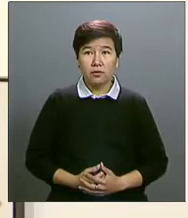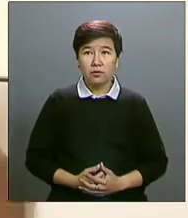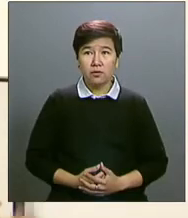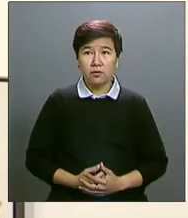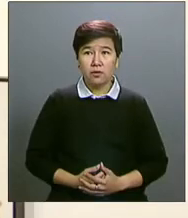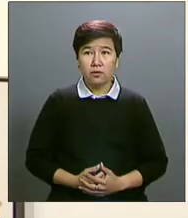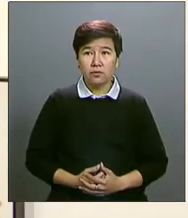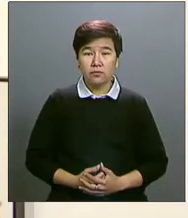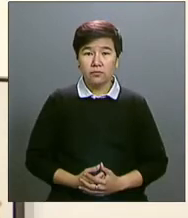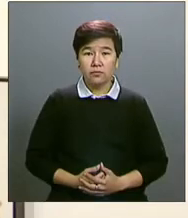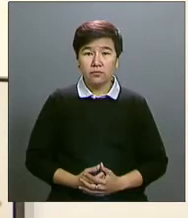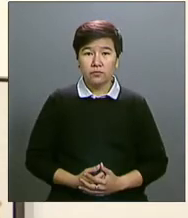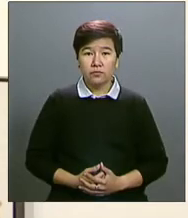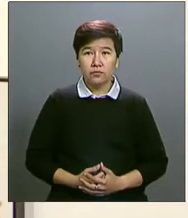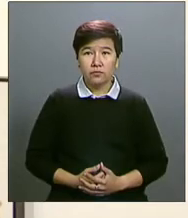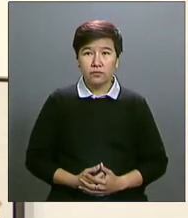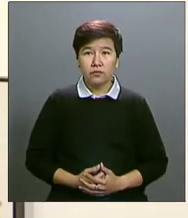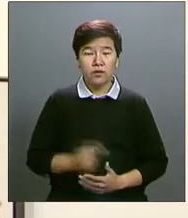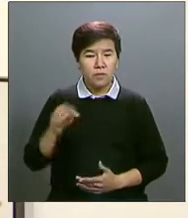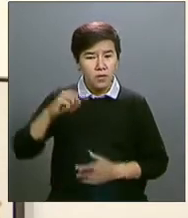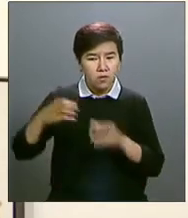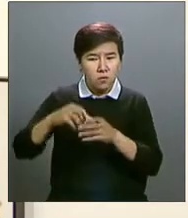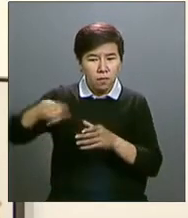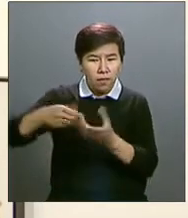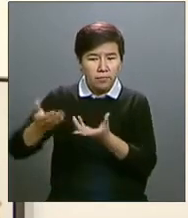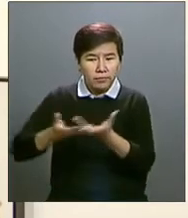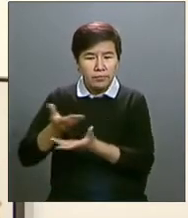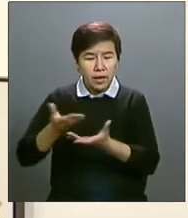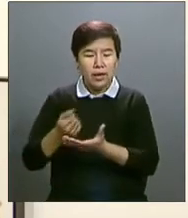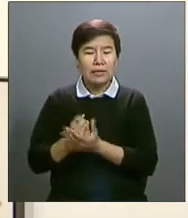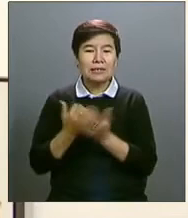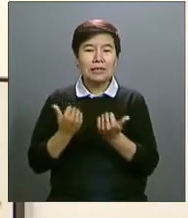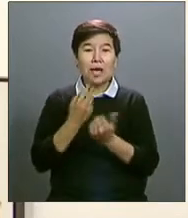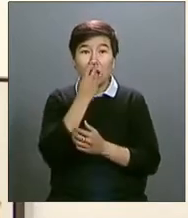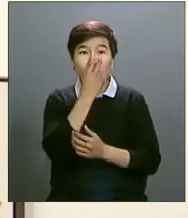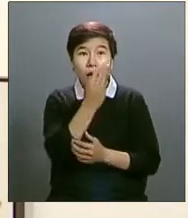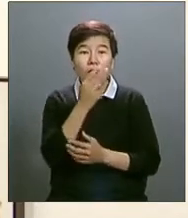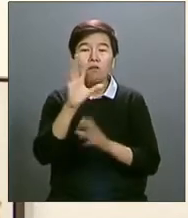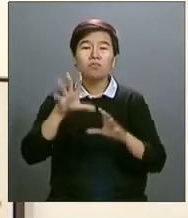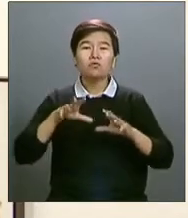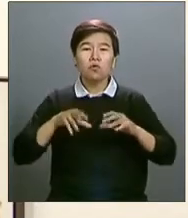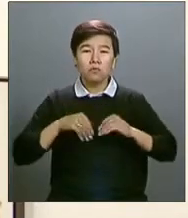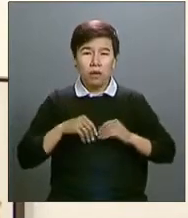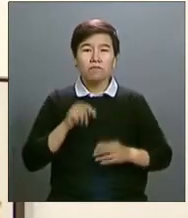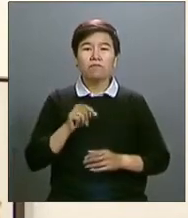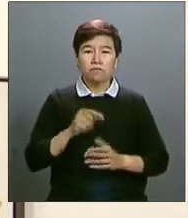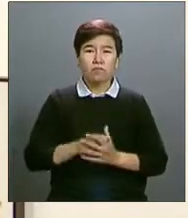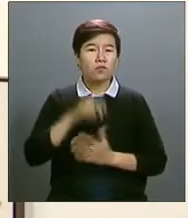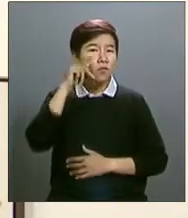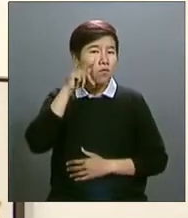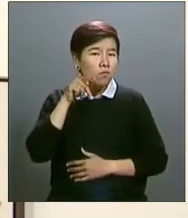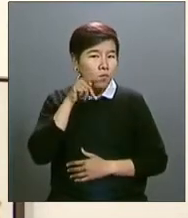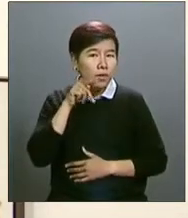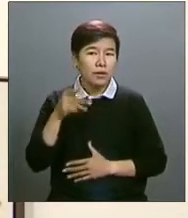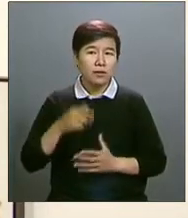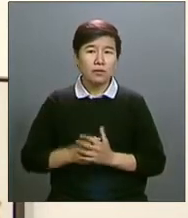ต่เรื่องต่างๆเหล่านี้เขาเอามาคุยเอามาทำความเข้าใจกันอย่างเปิดเผยเรื่องเกี่ยวกับคนข้ามเพศเรื่องการข่มขืน